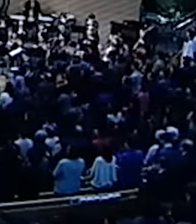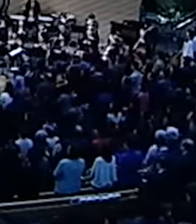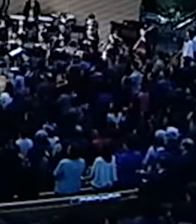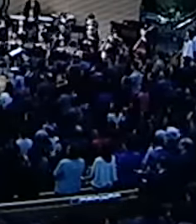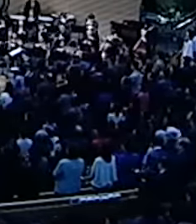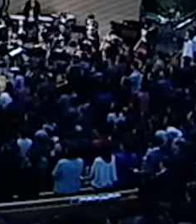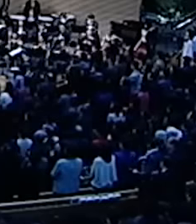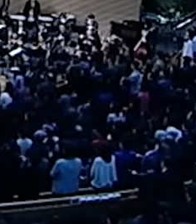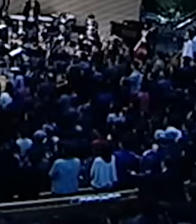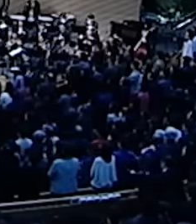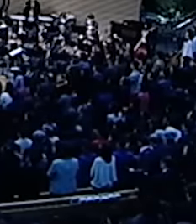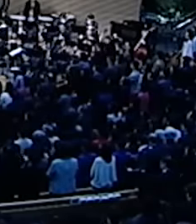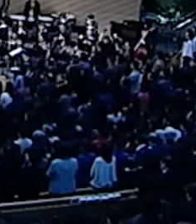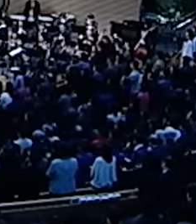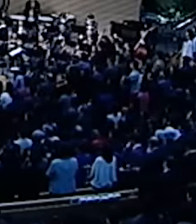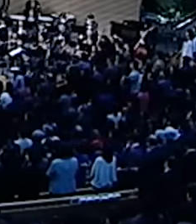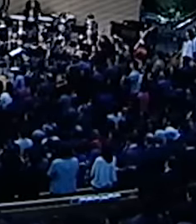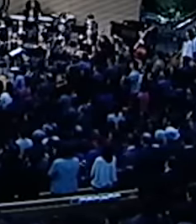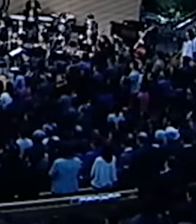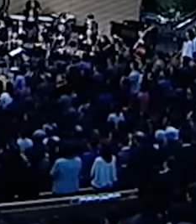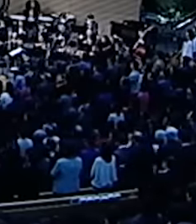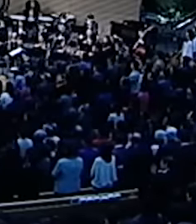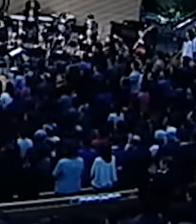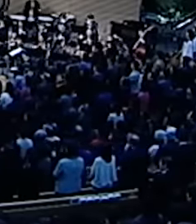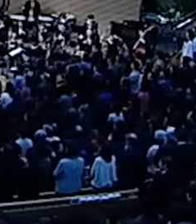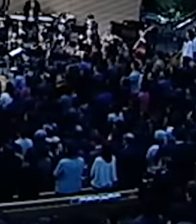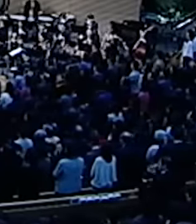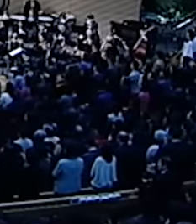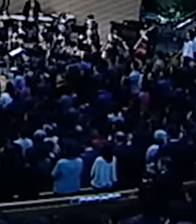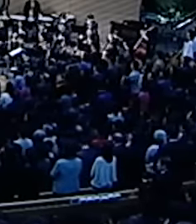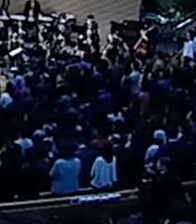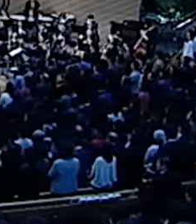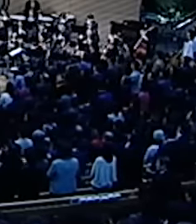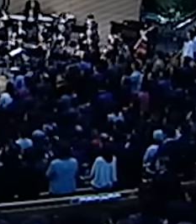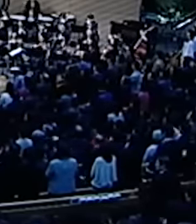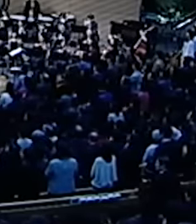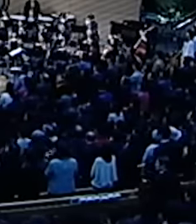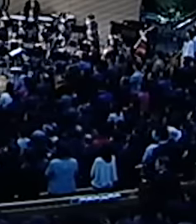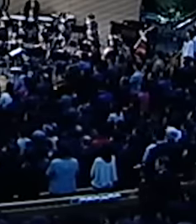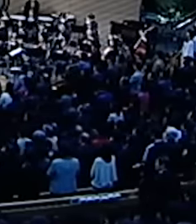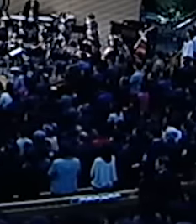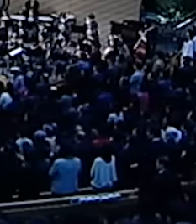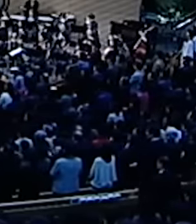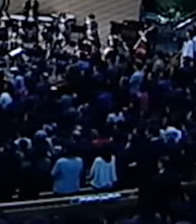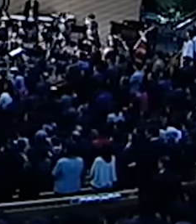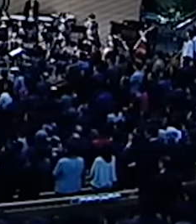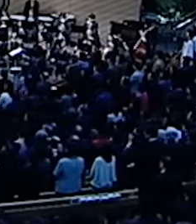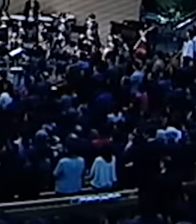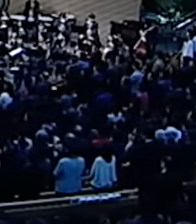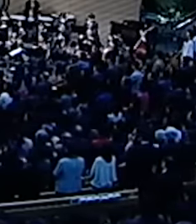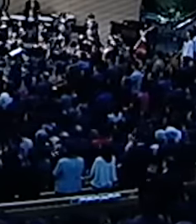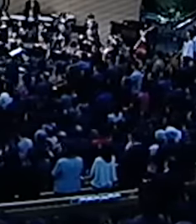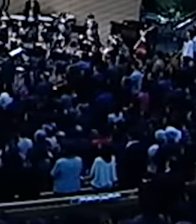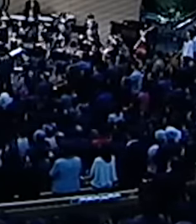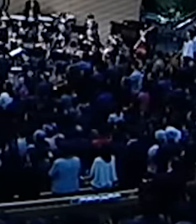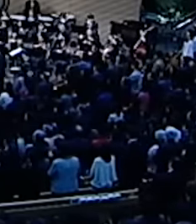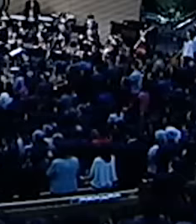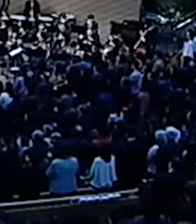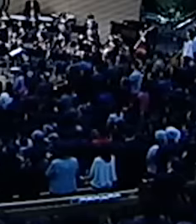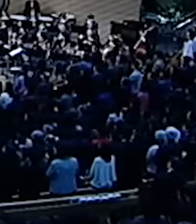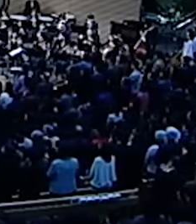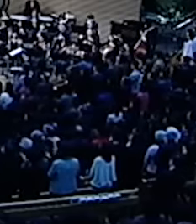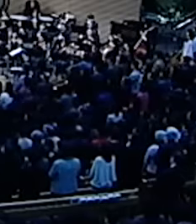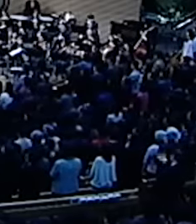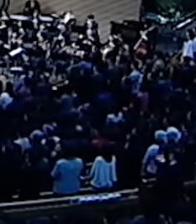밟겠네 반걸음 반걸음 주 예수와